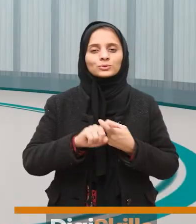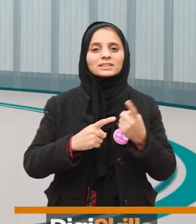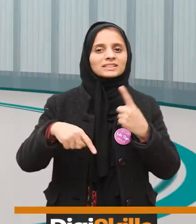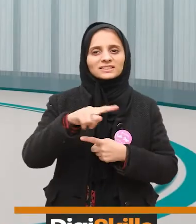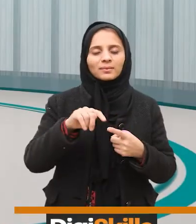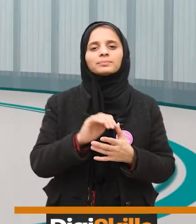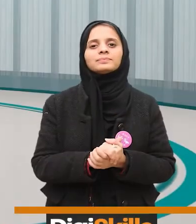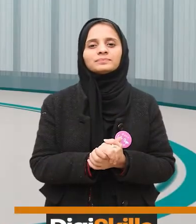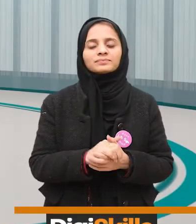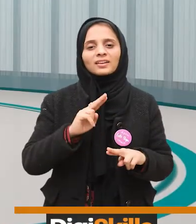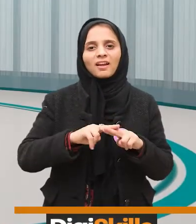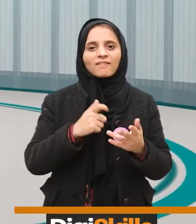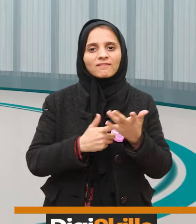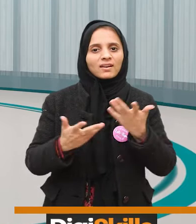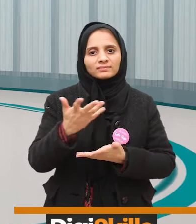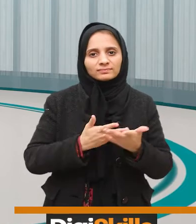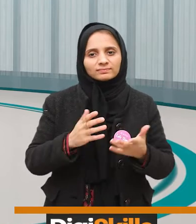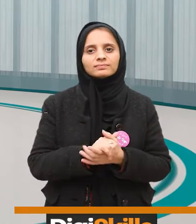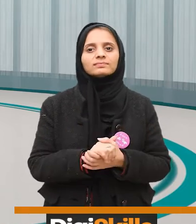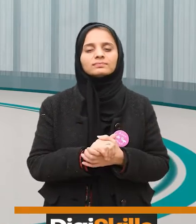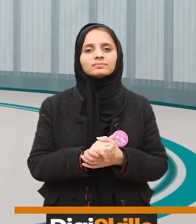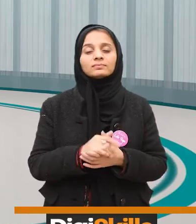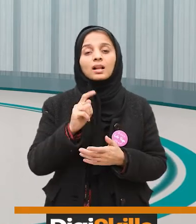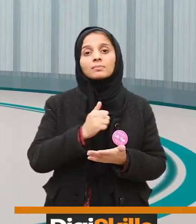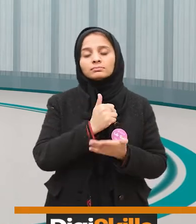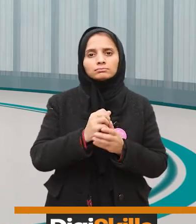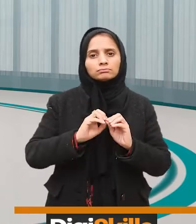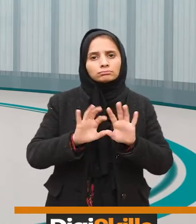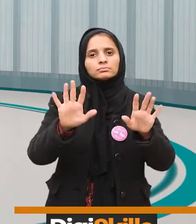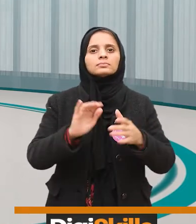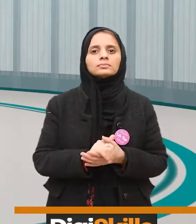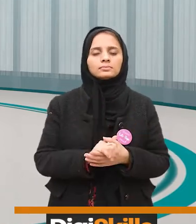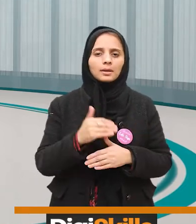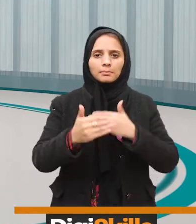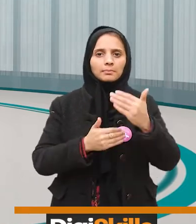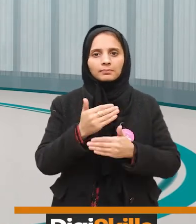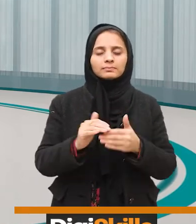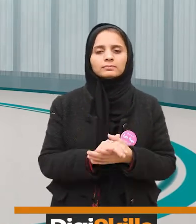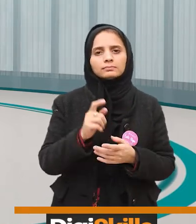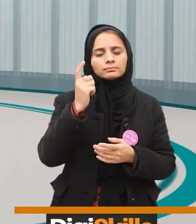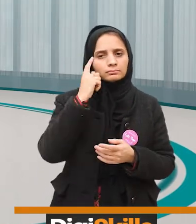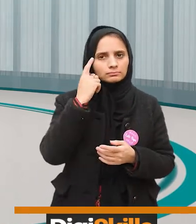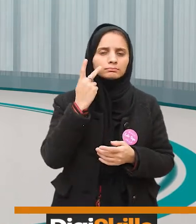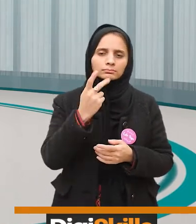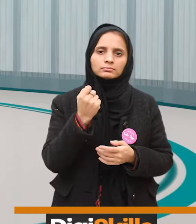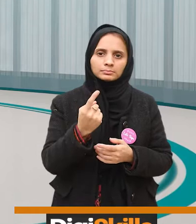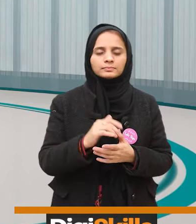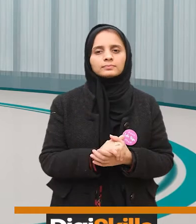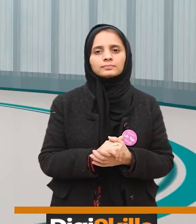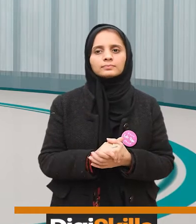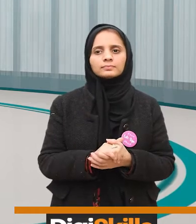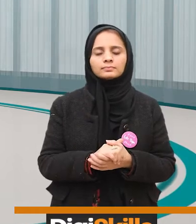دوستو، فری لانسنگ ایک ایسا بڑھتا ہوا، بلکہ یہ کہنا زیادہ صحیح